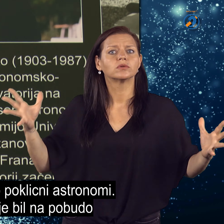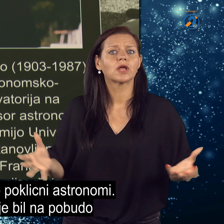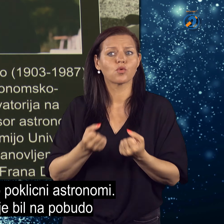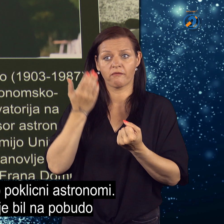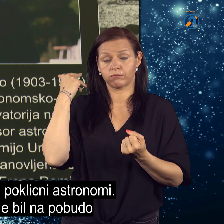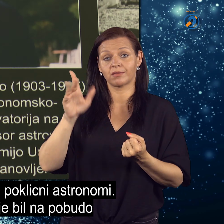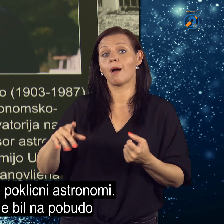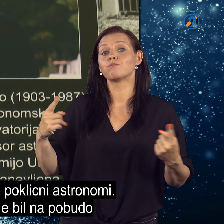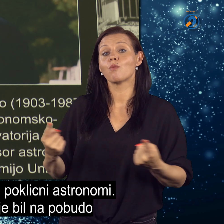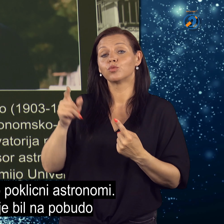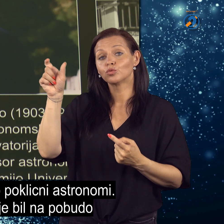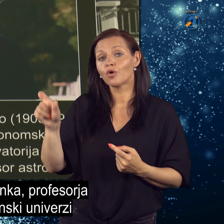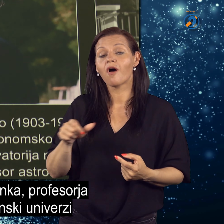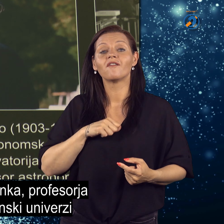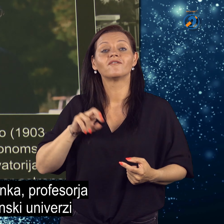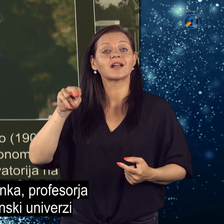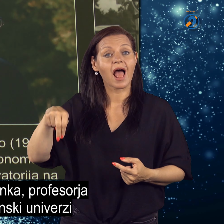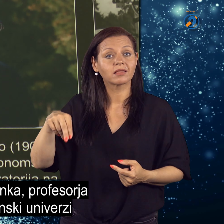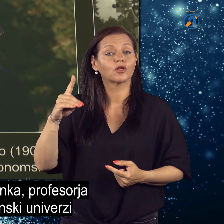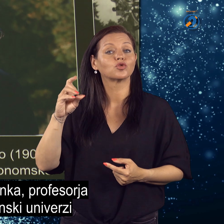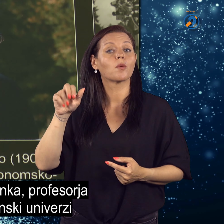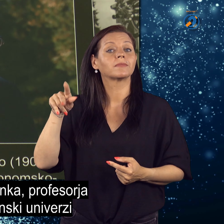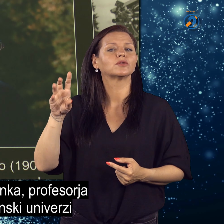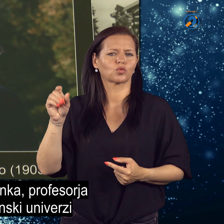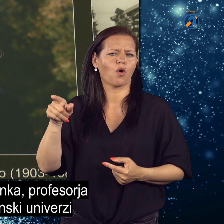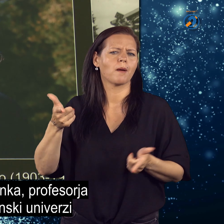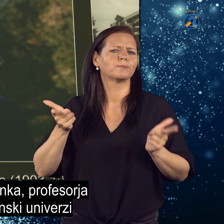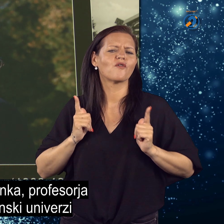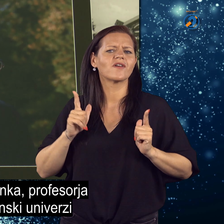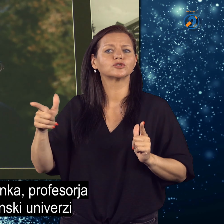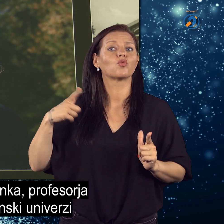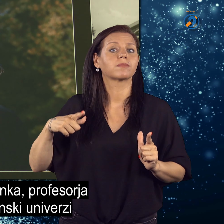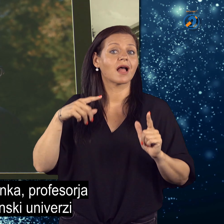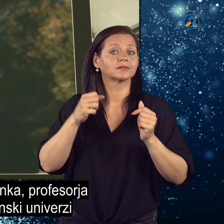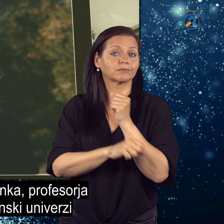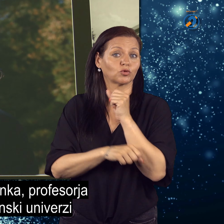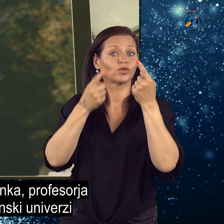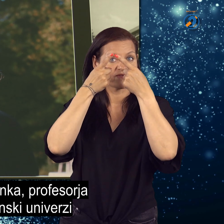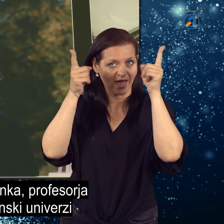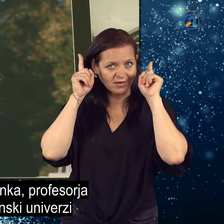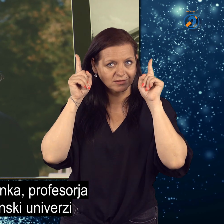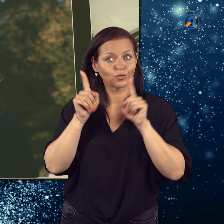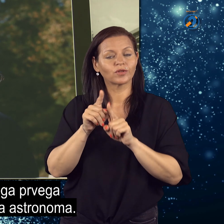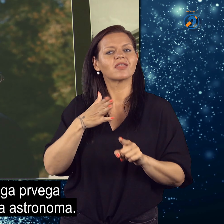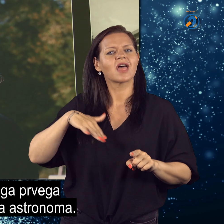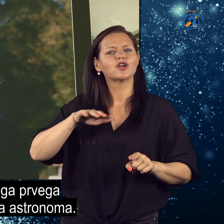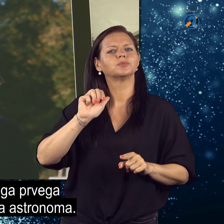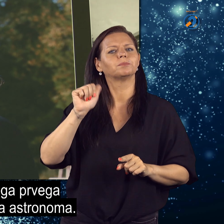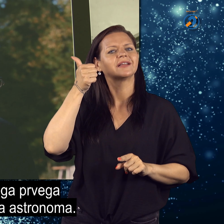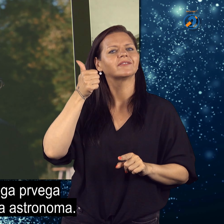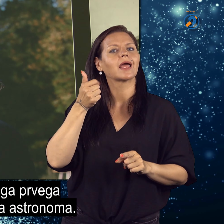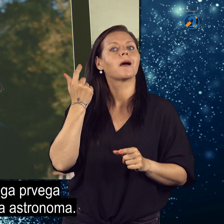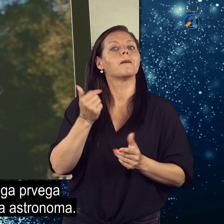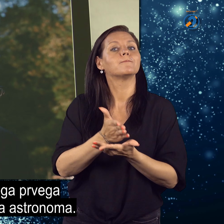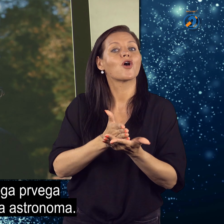Ustanovljen je bil na pobudo Frana Dominka, profesor na Ljubljanski univerzi našega prvega poklicnega astronoma.